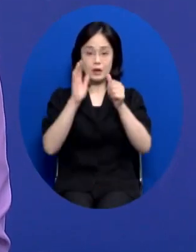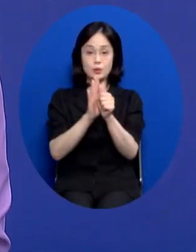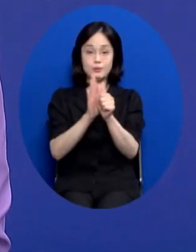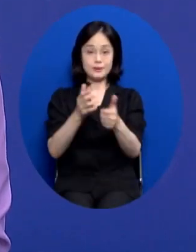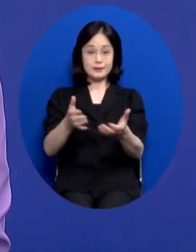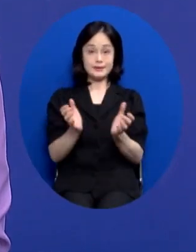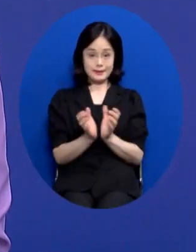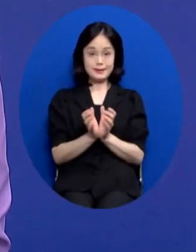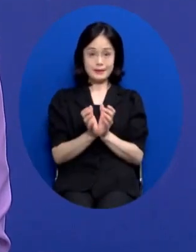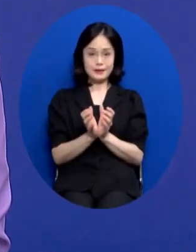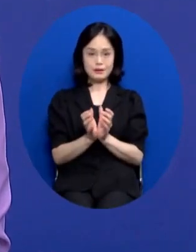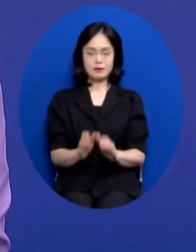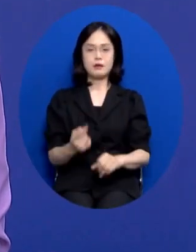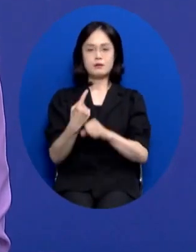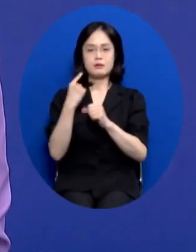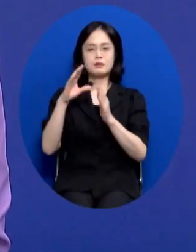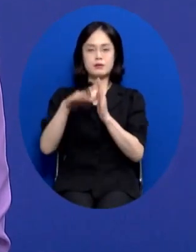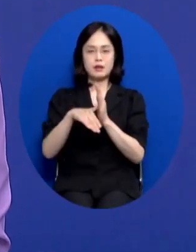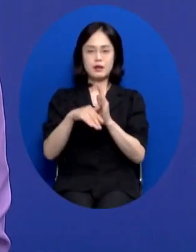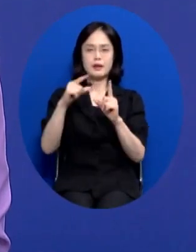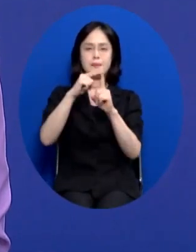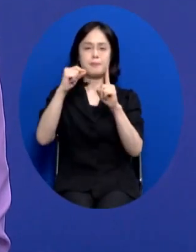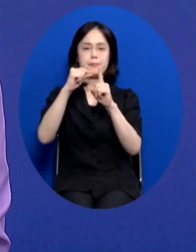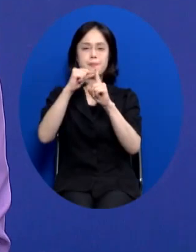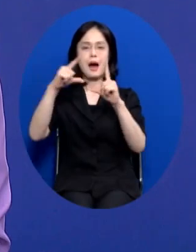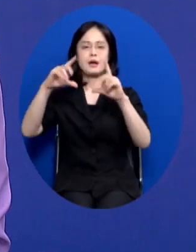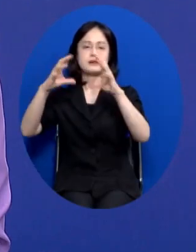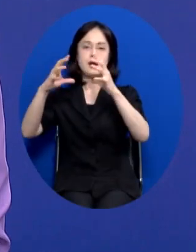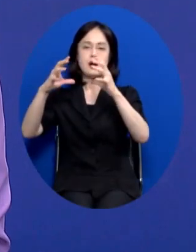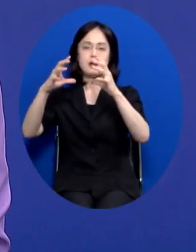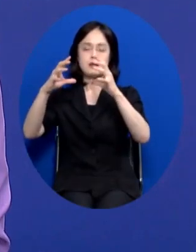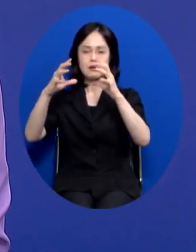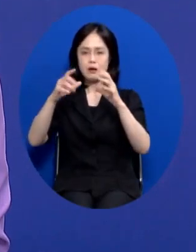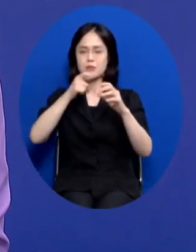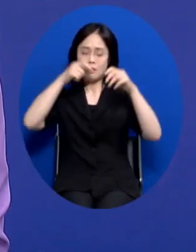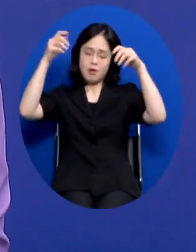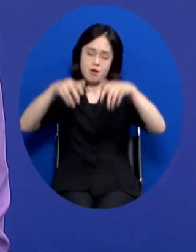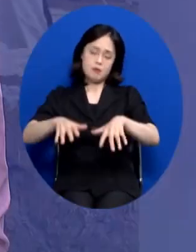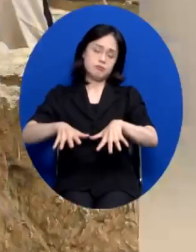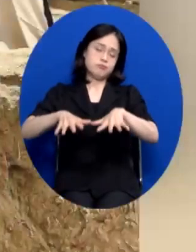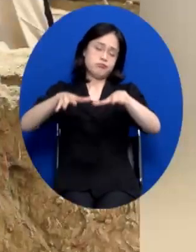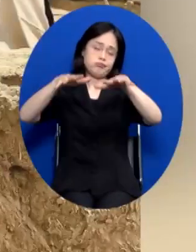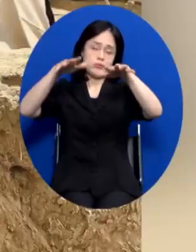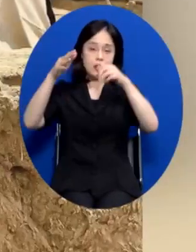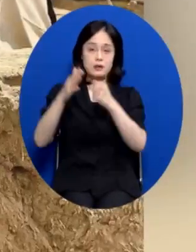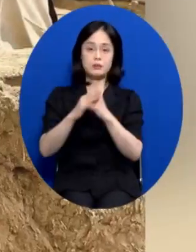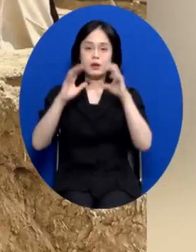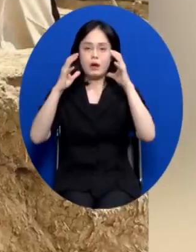지난해 사상 최악의 홍수를 겪은 파키스탄의 아동 권리가 위기에 놓였다고 경고했습니다